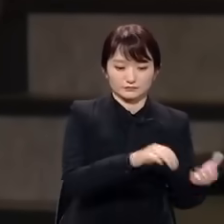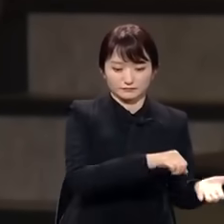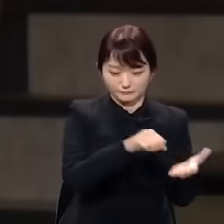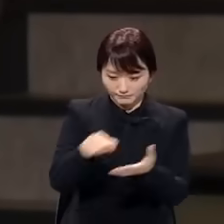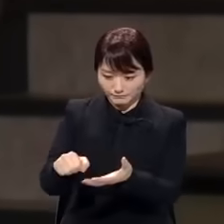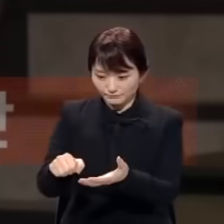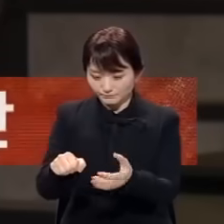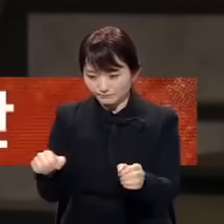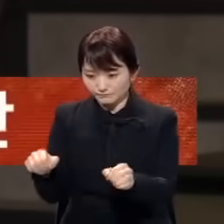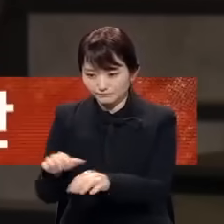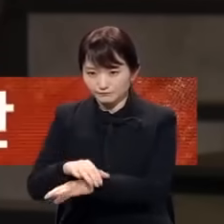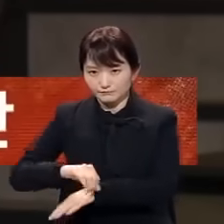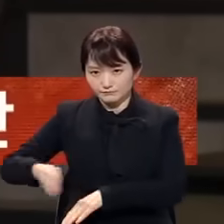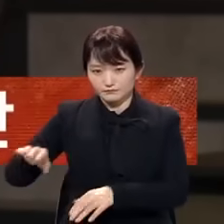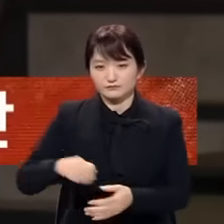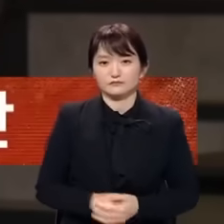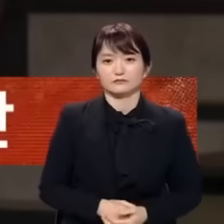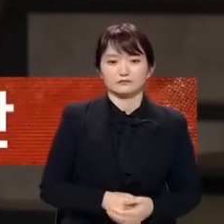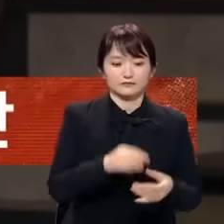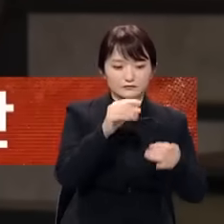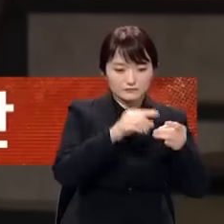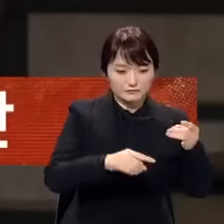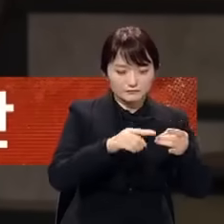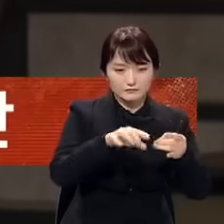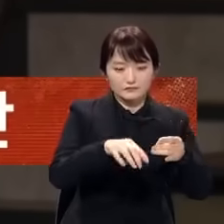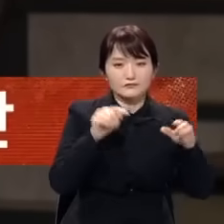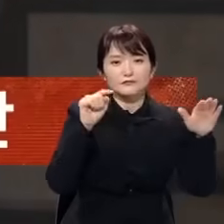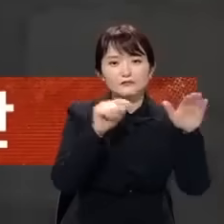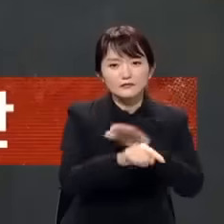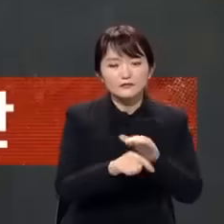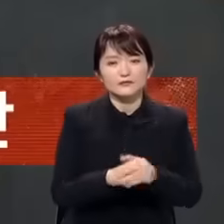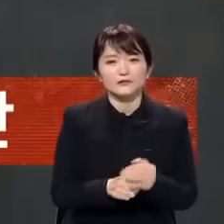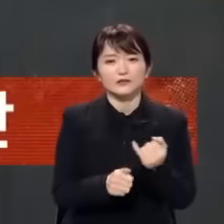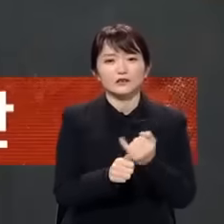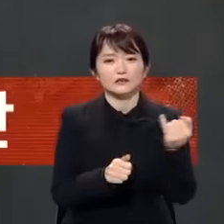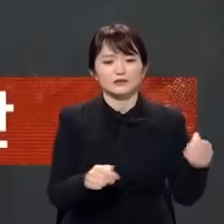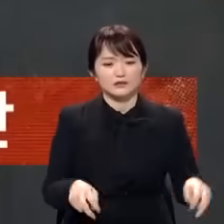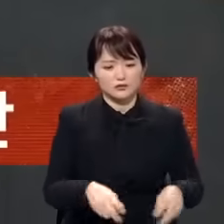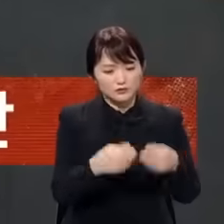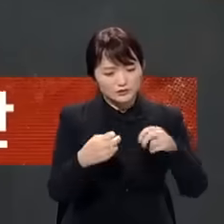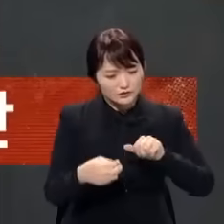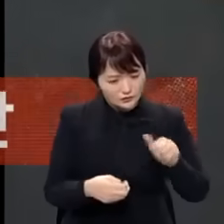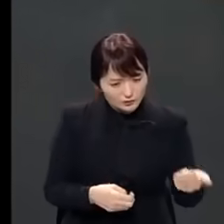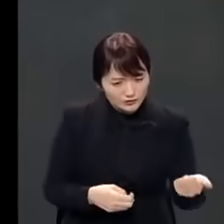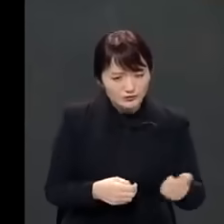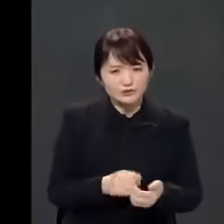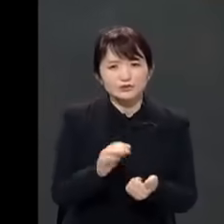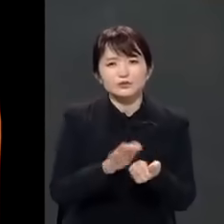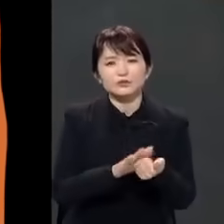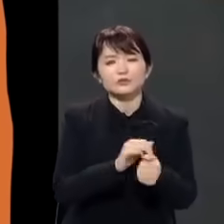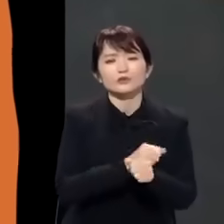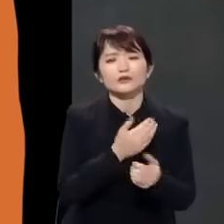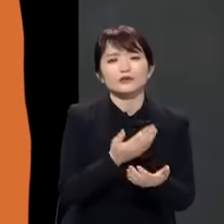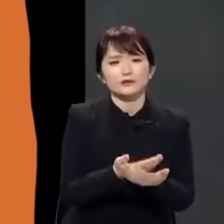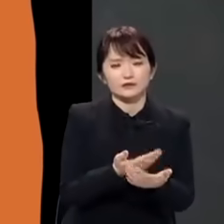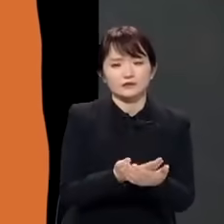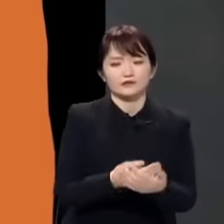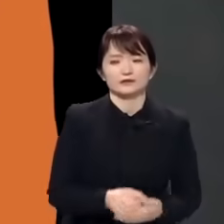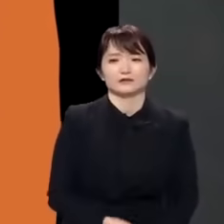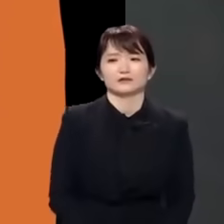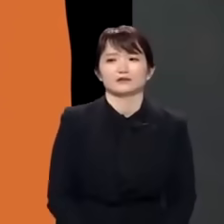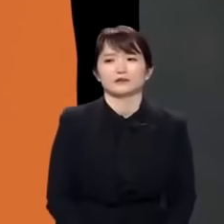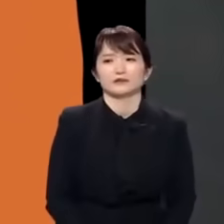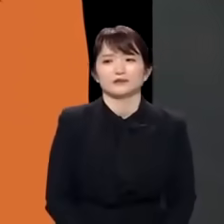가서 아내가 교통사고로 해서 죽었으니 천도재를 지내 달라라고 위패를 봉안했다요 이건